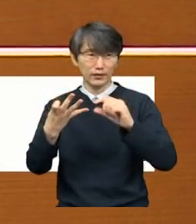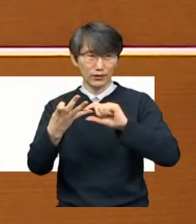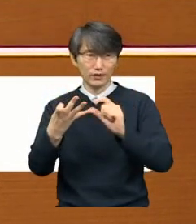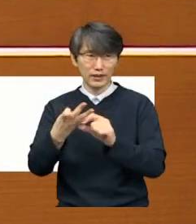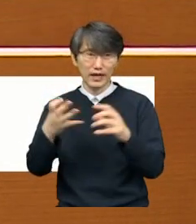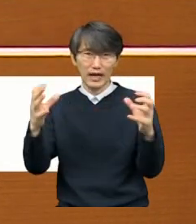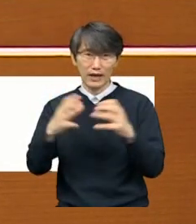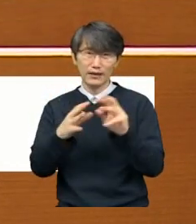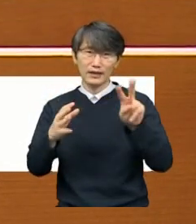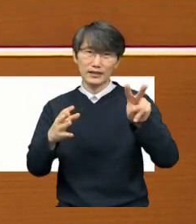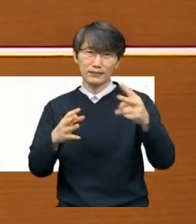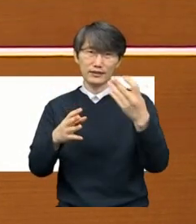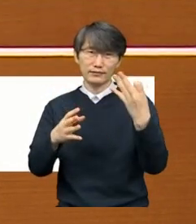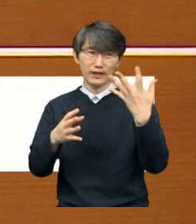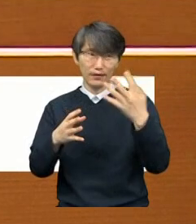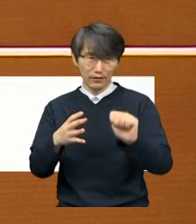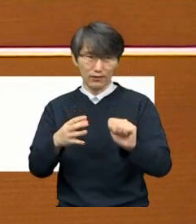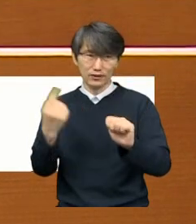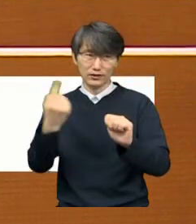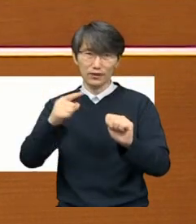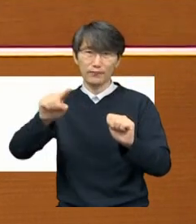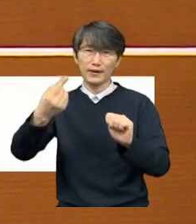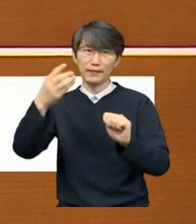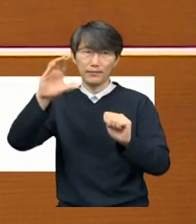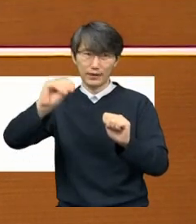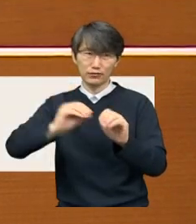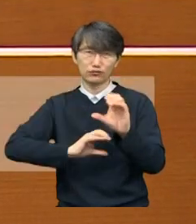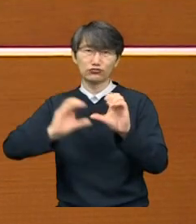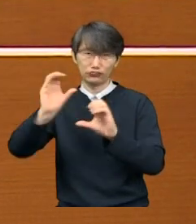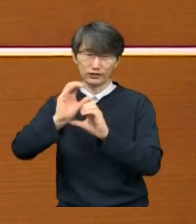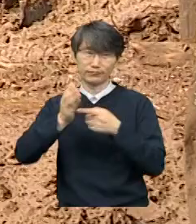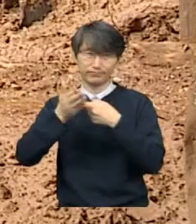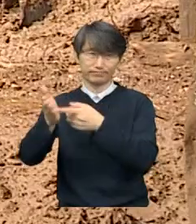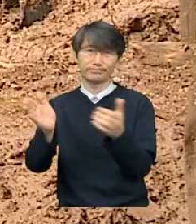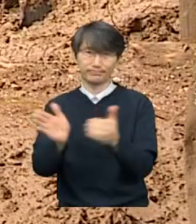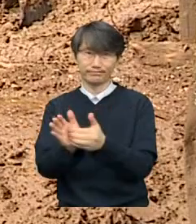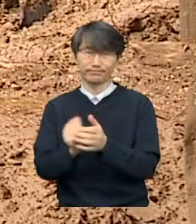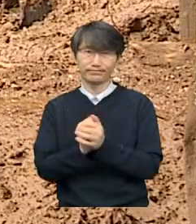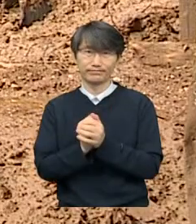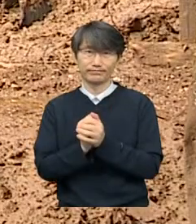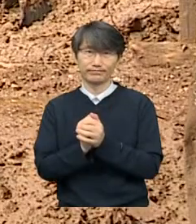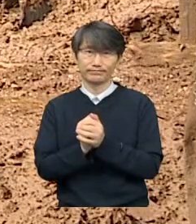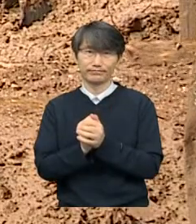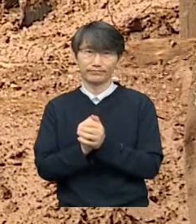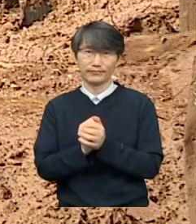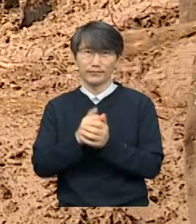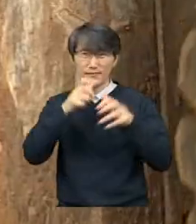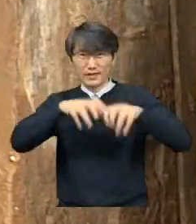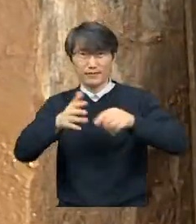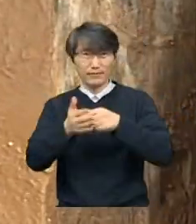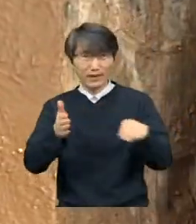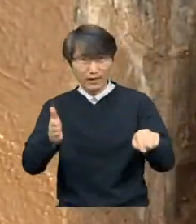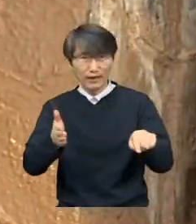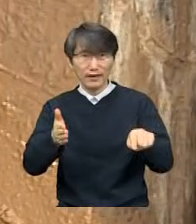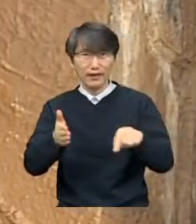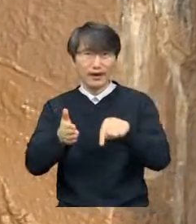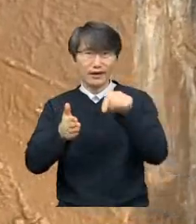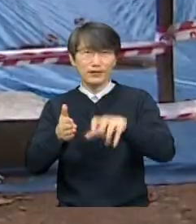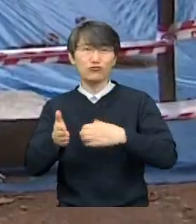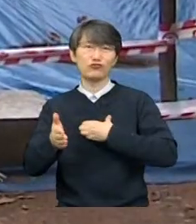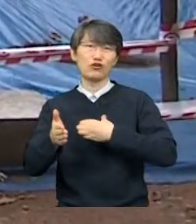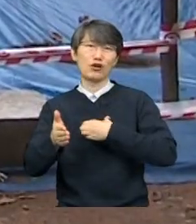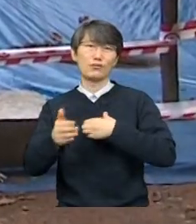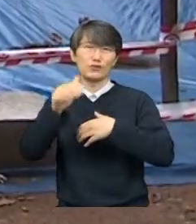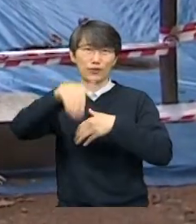총 214억 1,100만 원을 증액 편성하였습니다. 재재난 목적 예비비와 산림 내 위험 시설